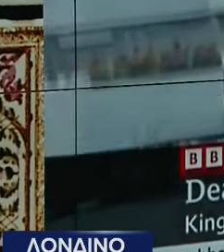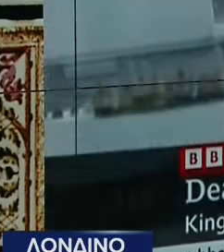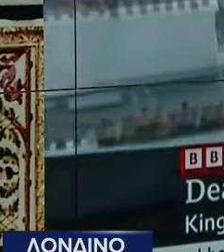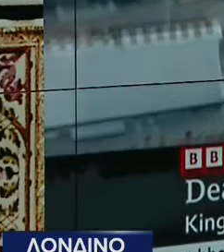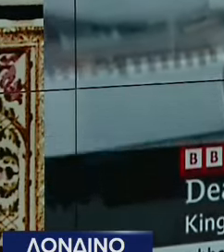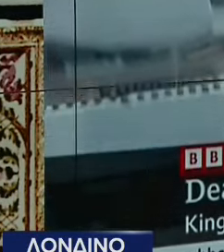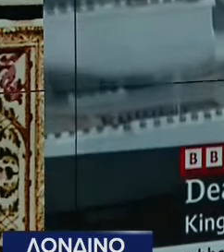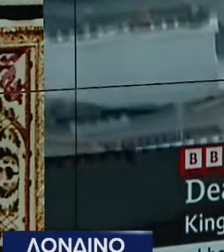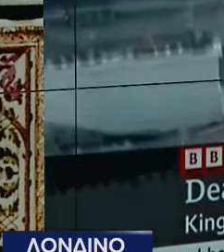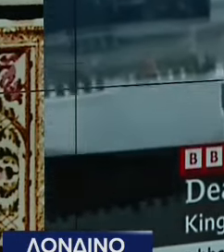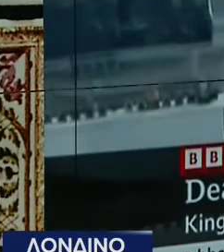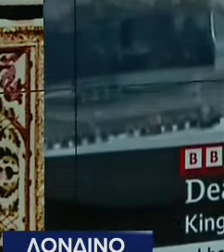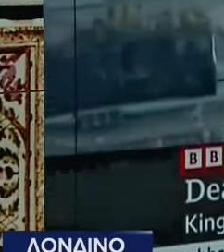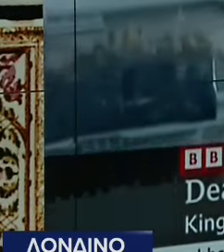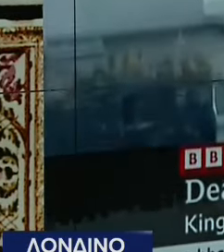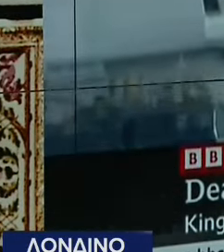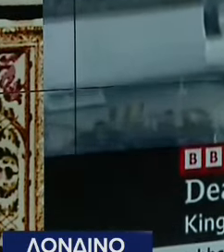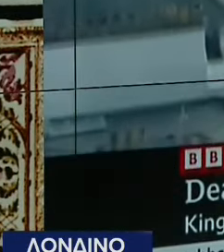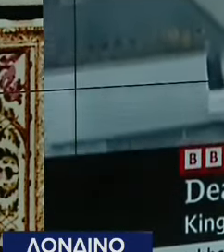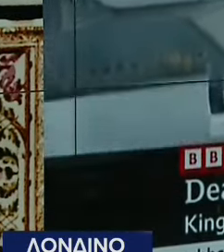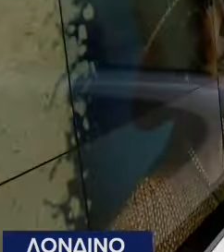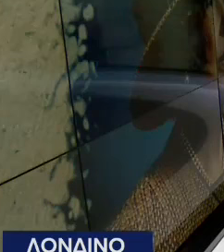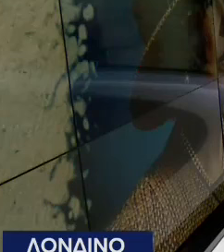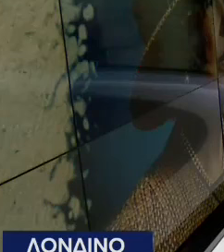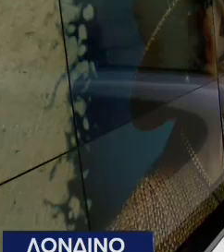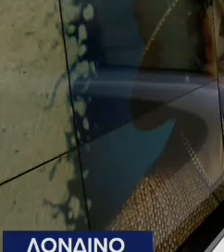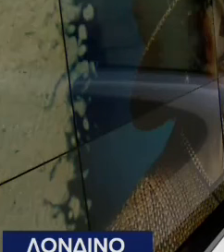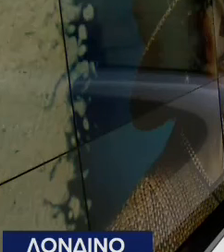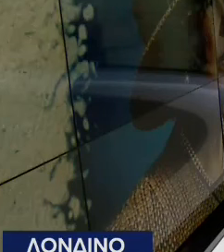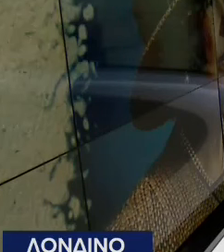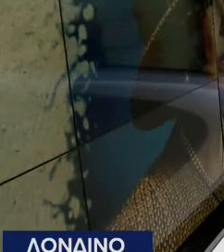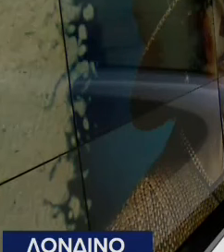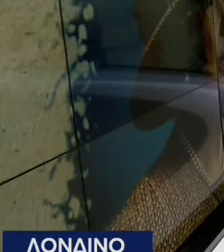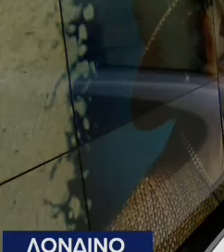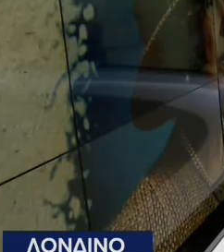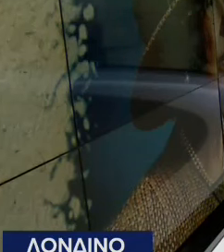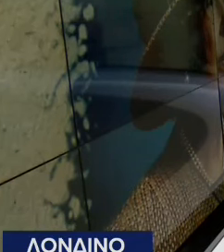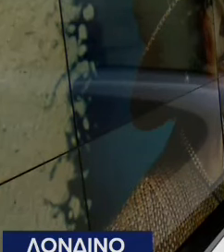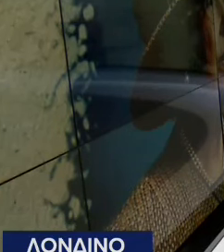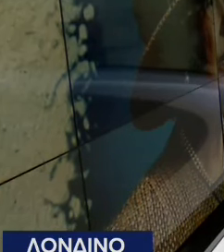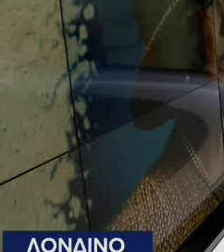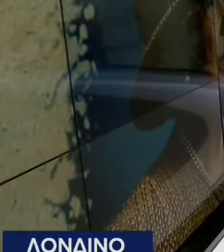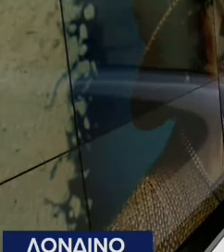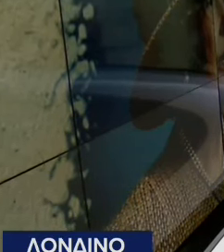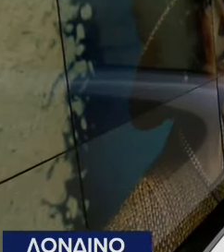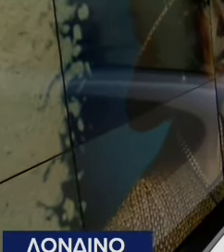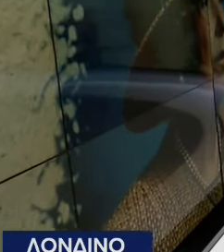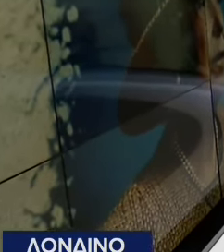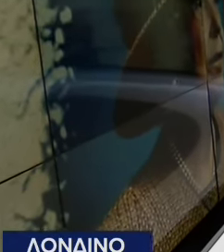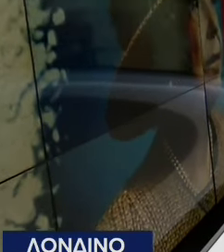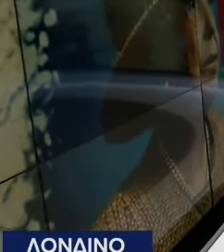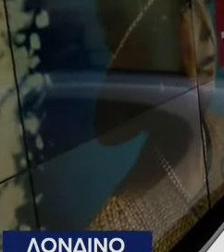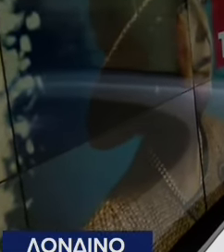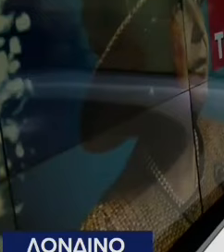γεωστρατηγική σημασία σε μια στιγμή που ο κόσμος μας αλλάζει και που ψάχνουμε να δούμε αν η χώρα, μάλλον αν το Ηνωμένο Βασίλειο